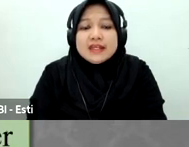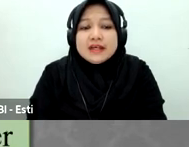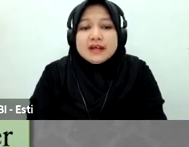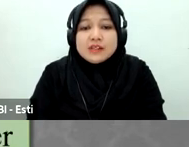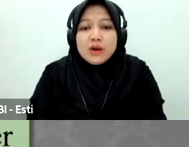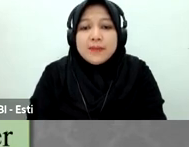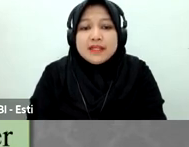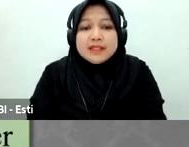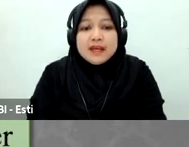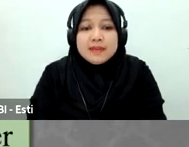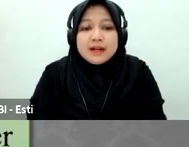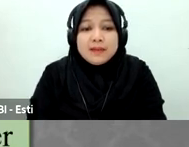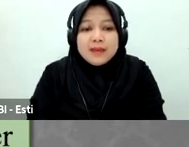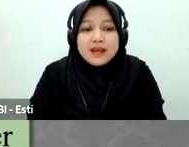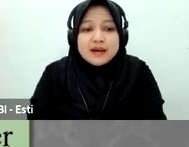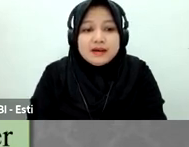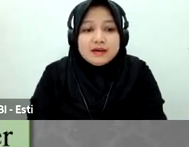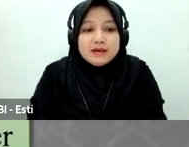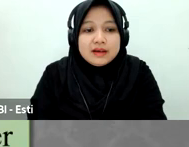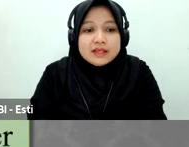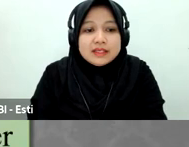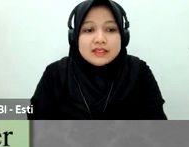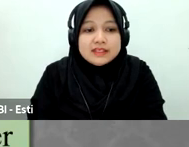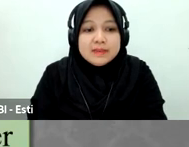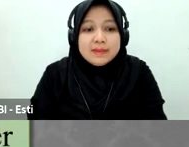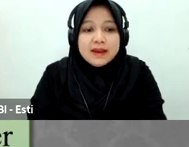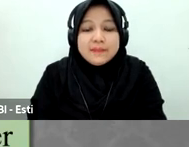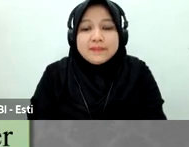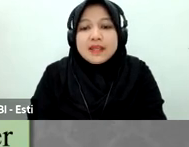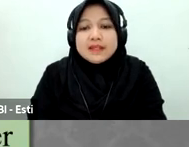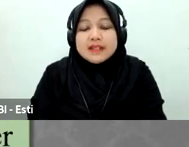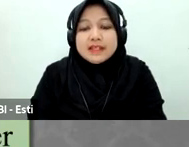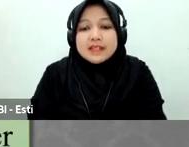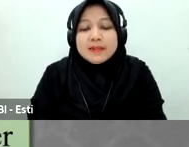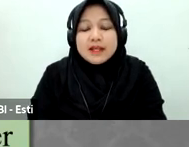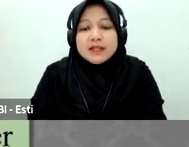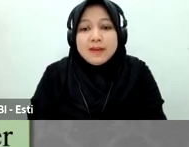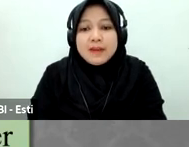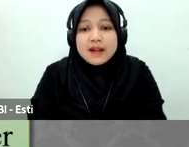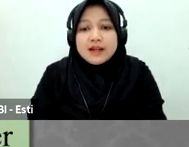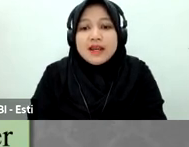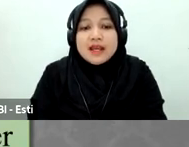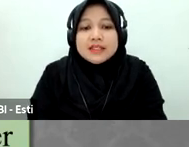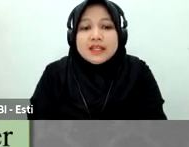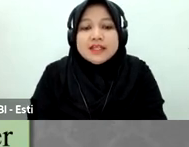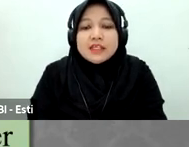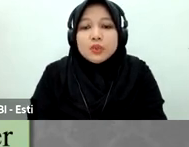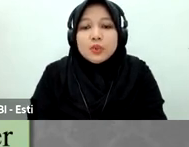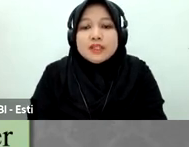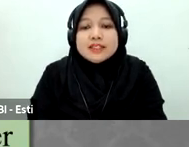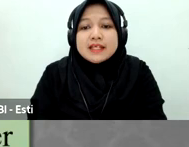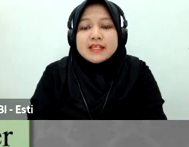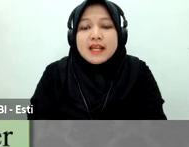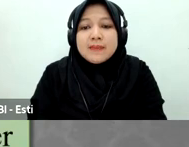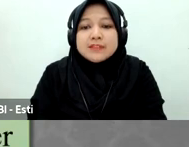ndak dari seorang peneliti yang bernama Jemima yang saya Tampilkan di Paparan jadi